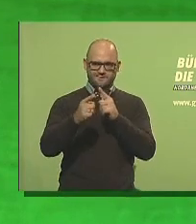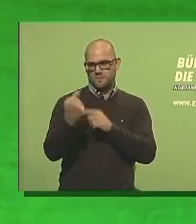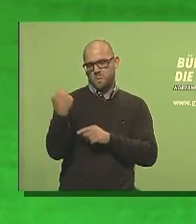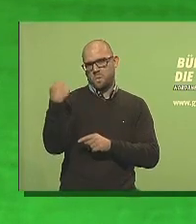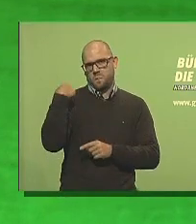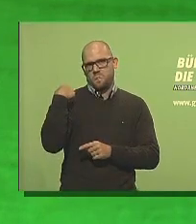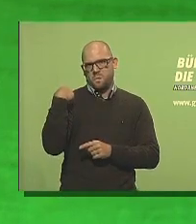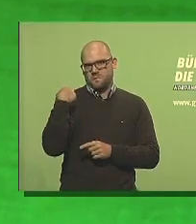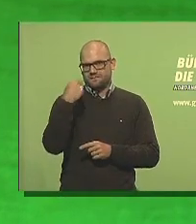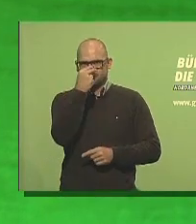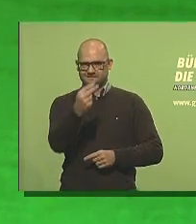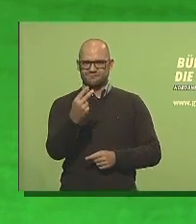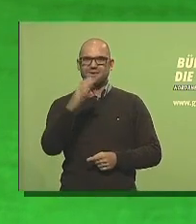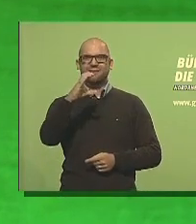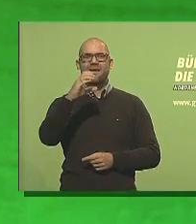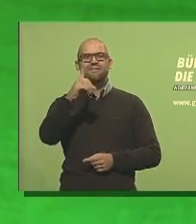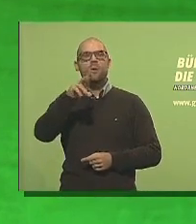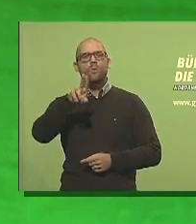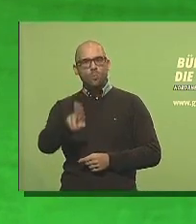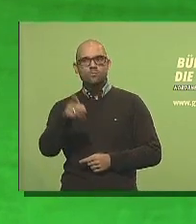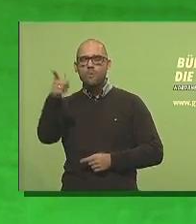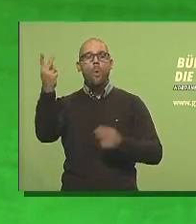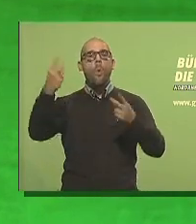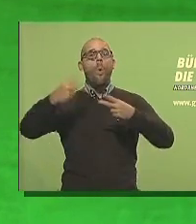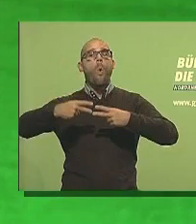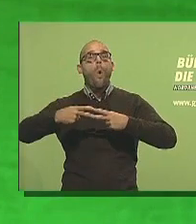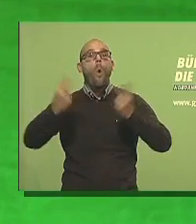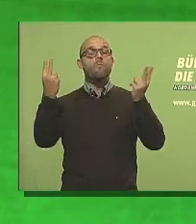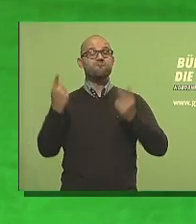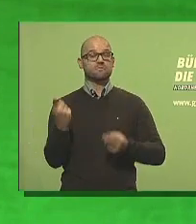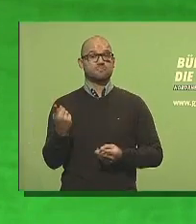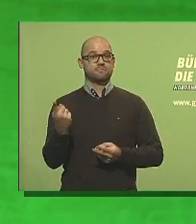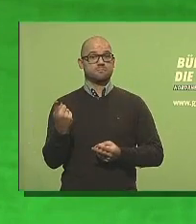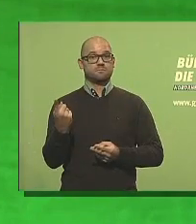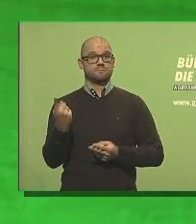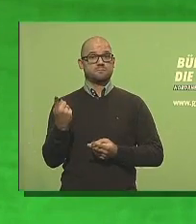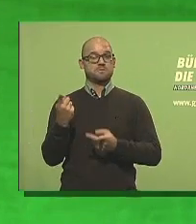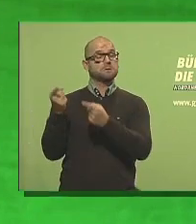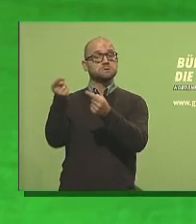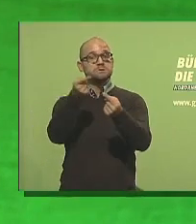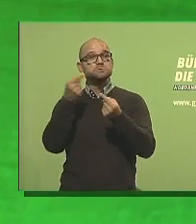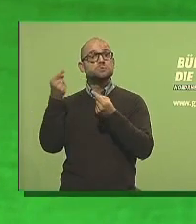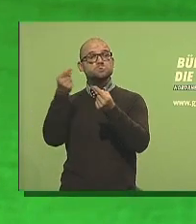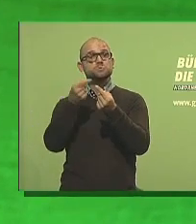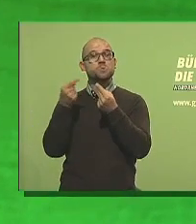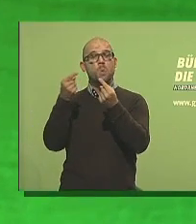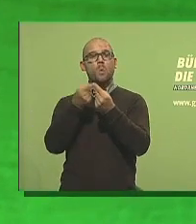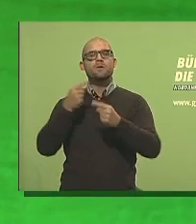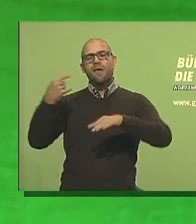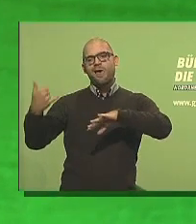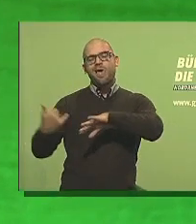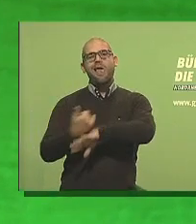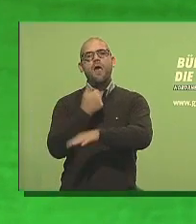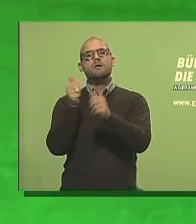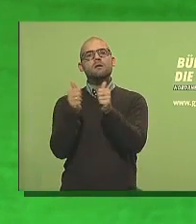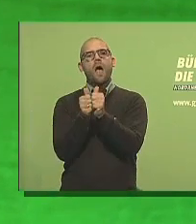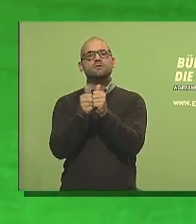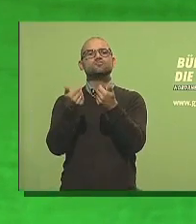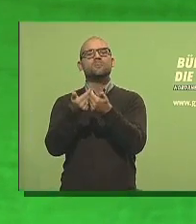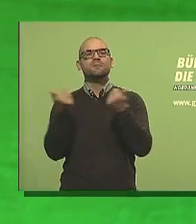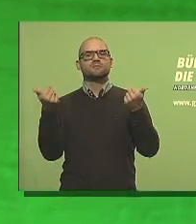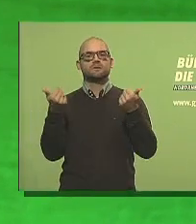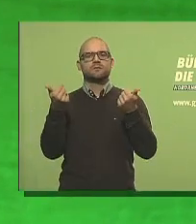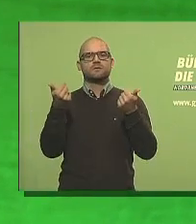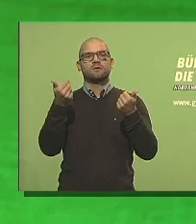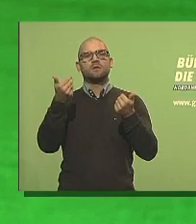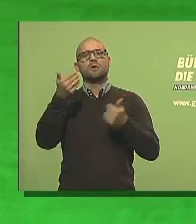hat die CDU doch tatsächlich ganz offen darüber diskutiert, wie es mit dem Ehegattensplitting für Schwule